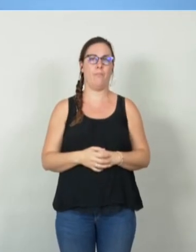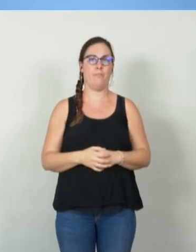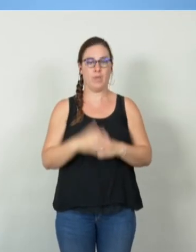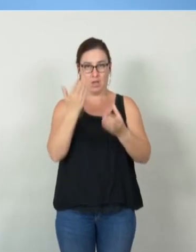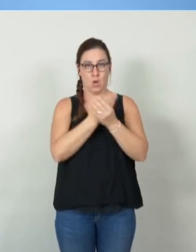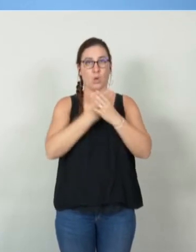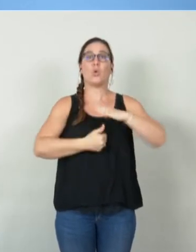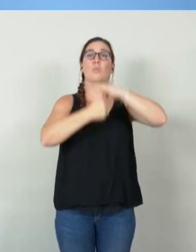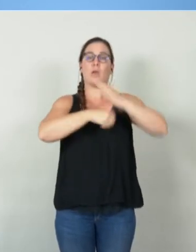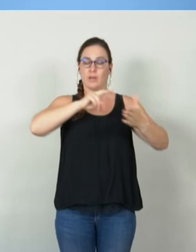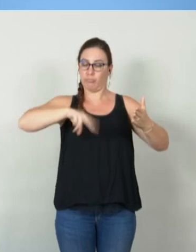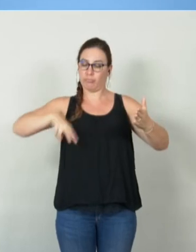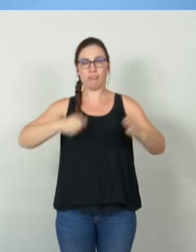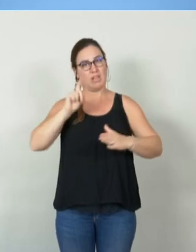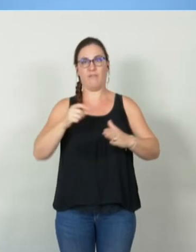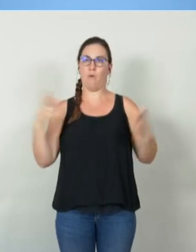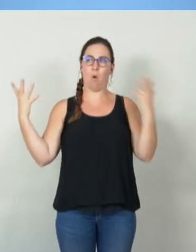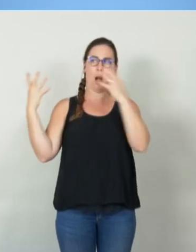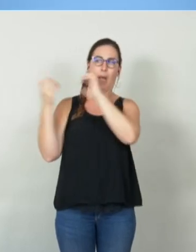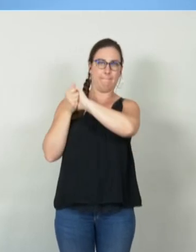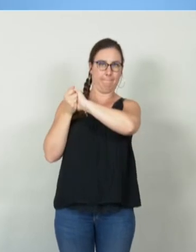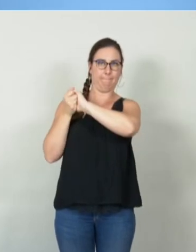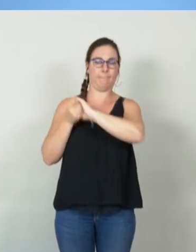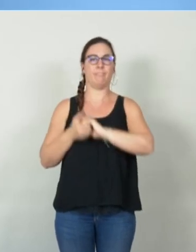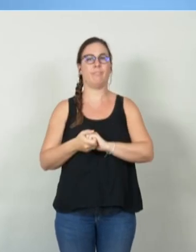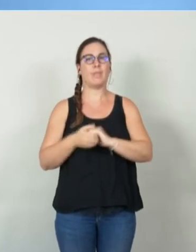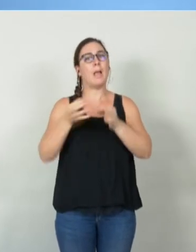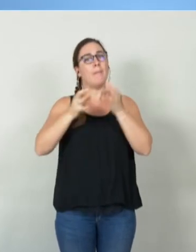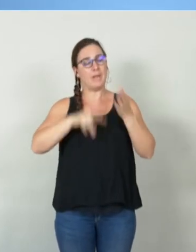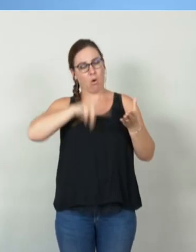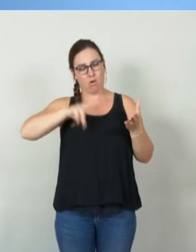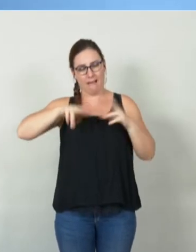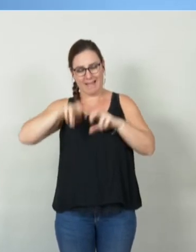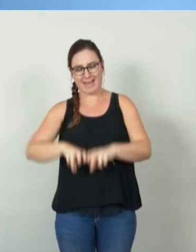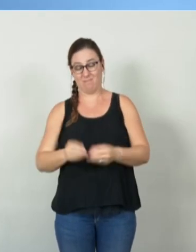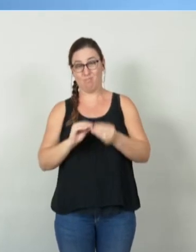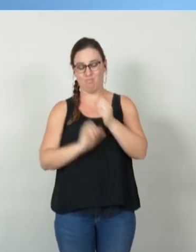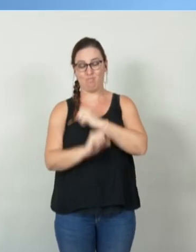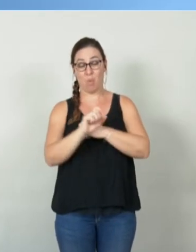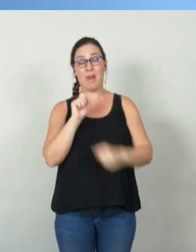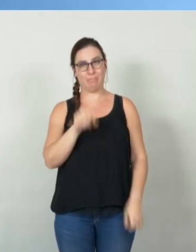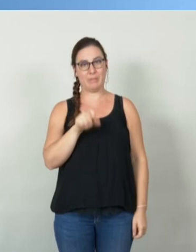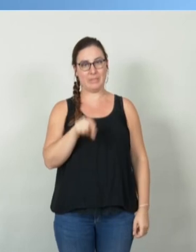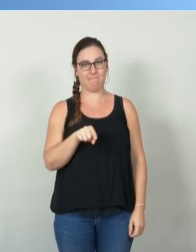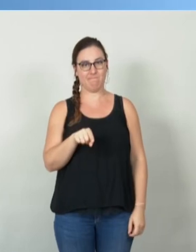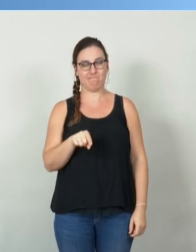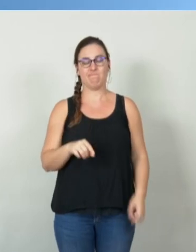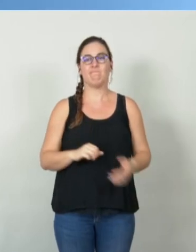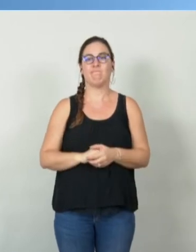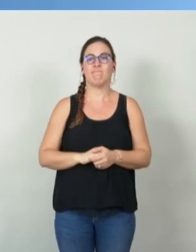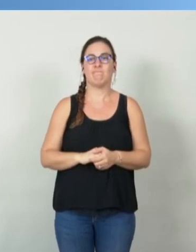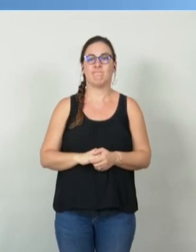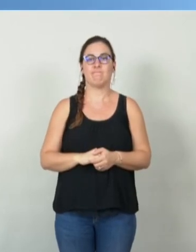les documents cadres qu'on produit concernant le bilan analytique on a la mon sens le principal problème de cette de cette publication